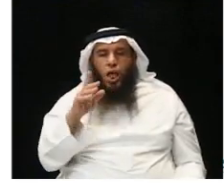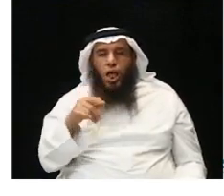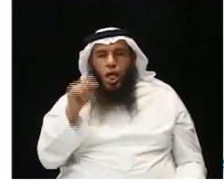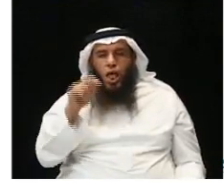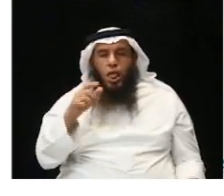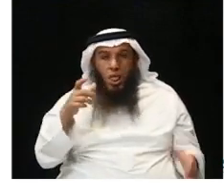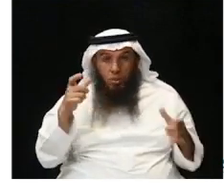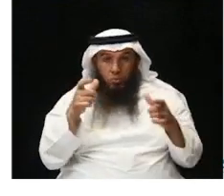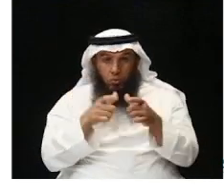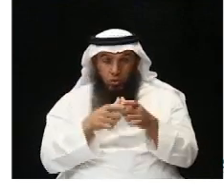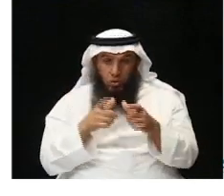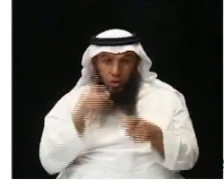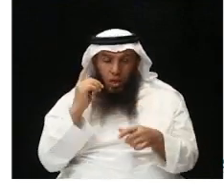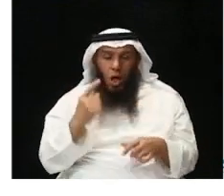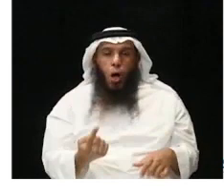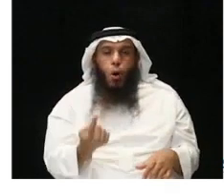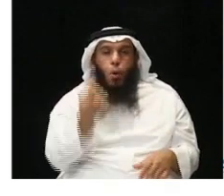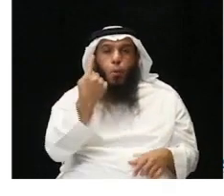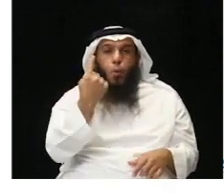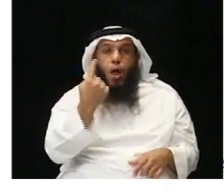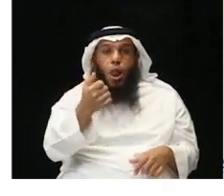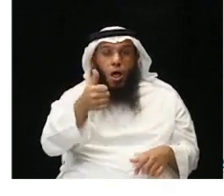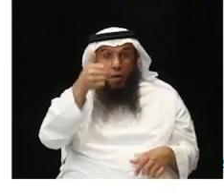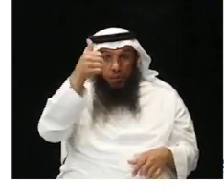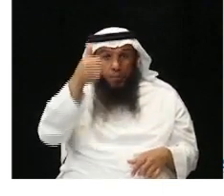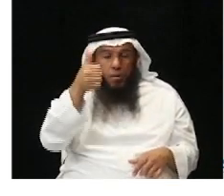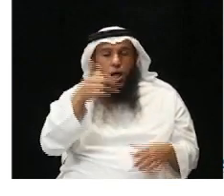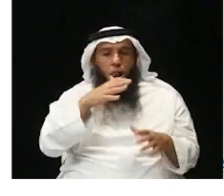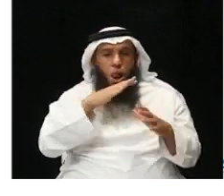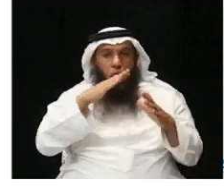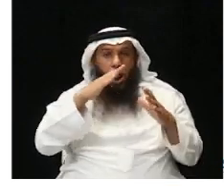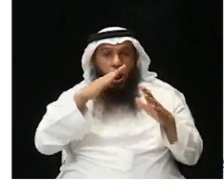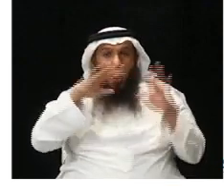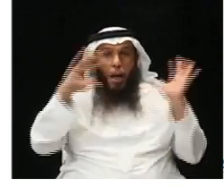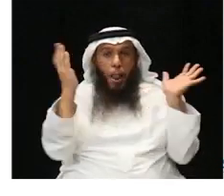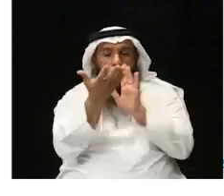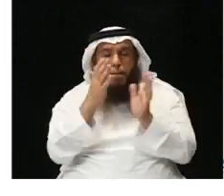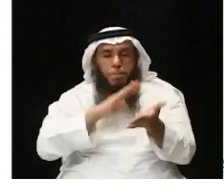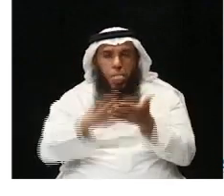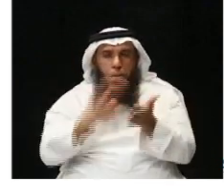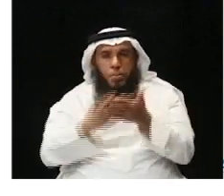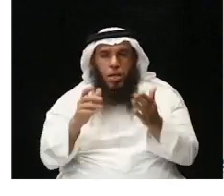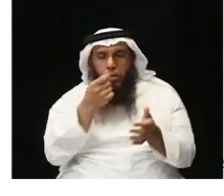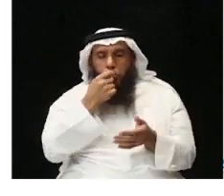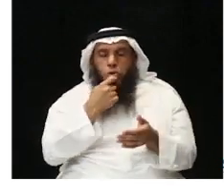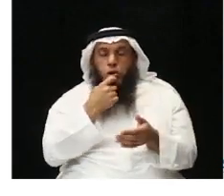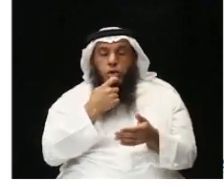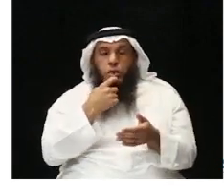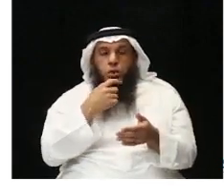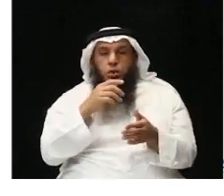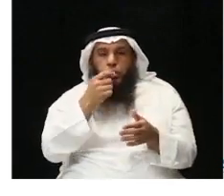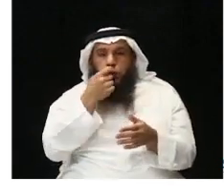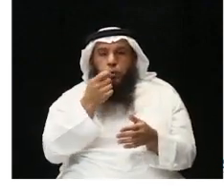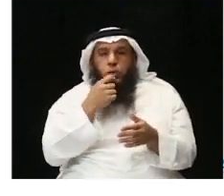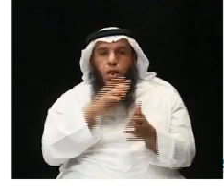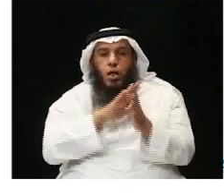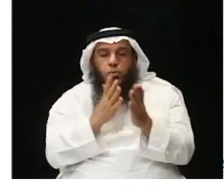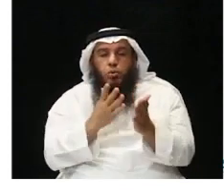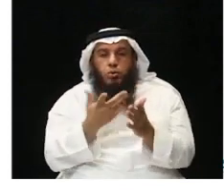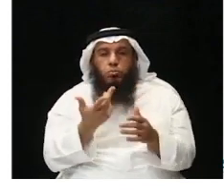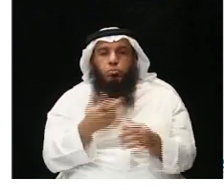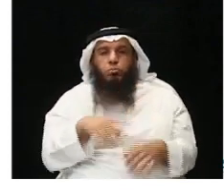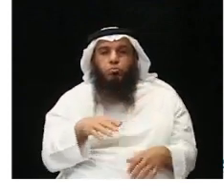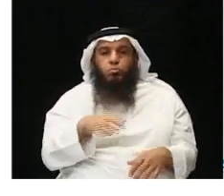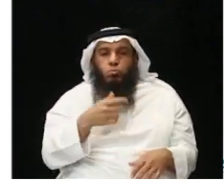هذا المجمع أصبح هو رقم واحد في العالم من حيث طباعة المصحف الشريف. فلما نقول المصحف نقصد بذلك مجمع